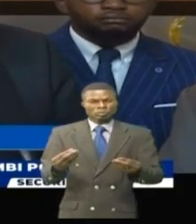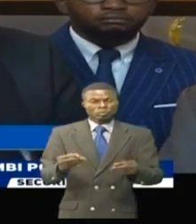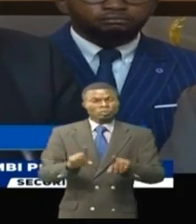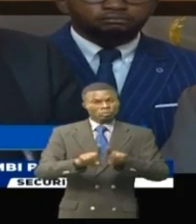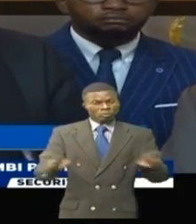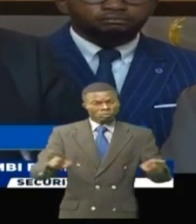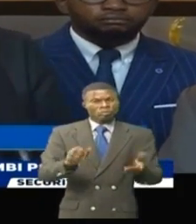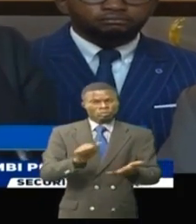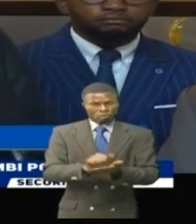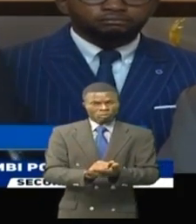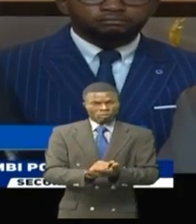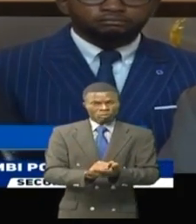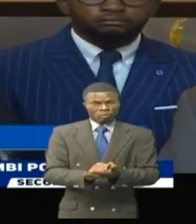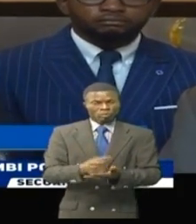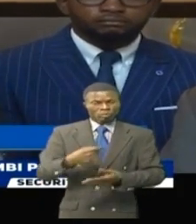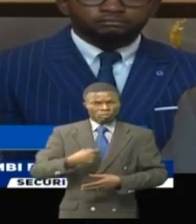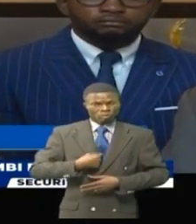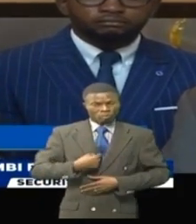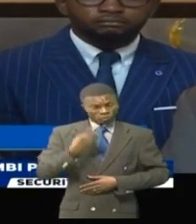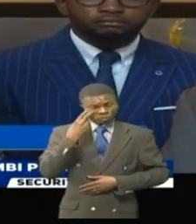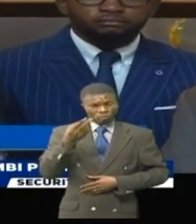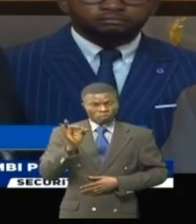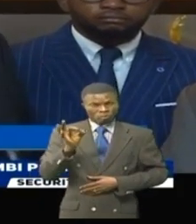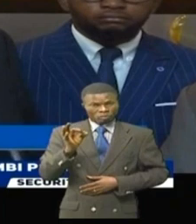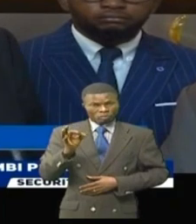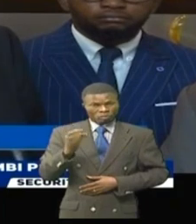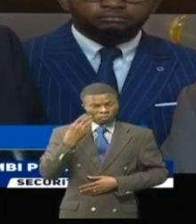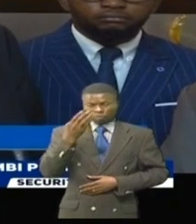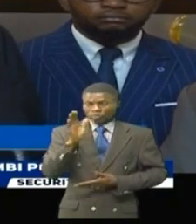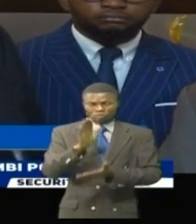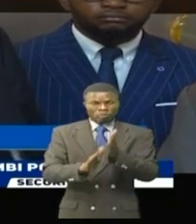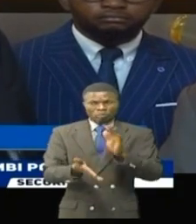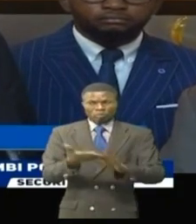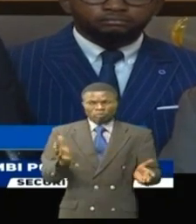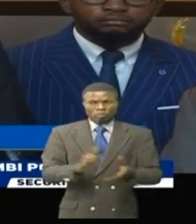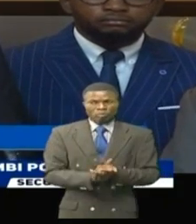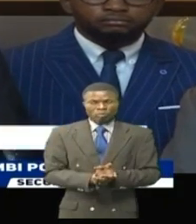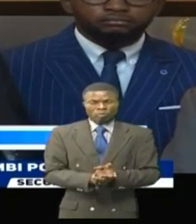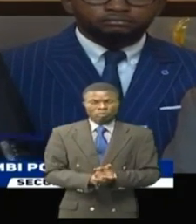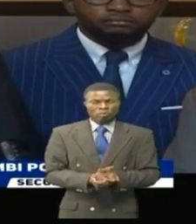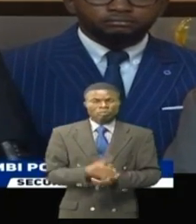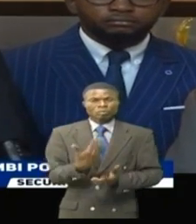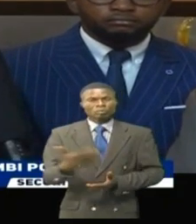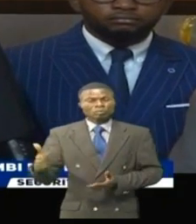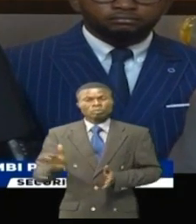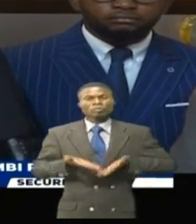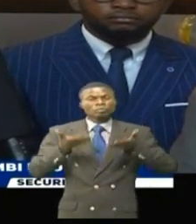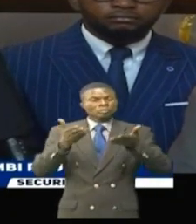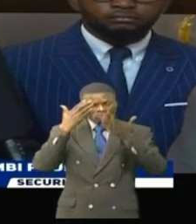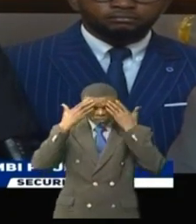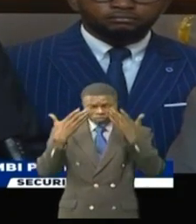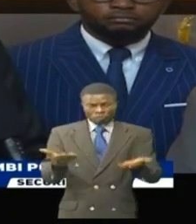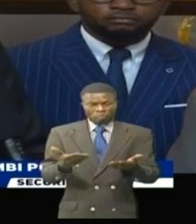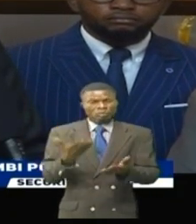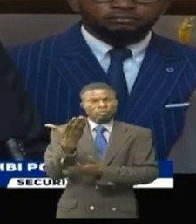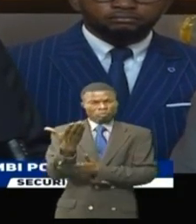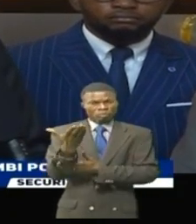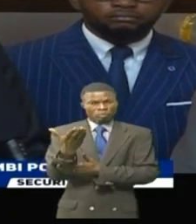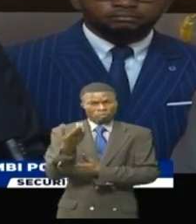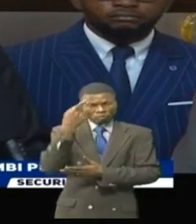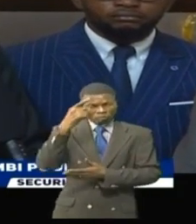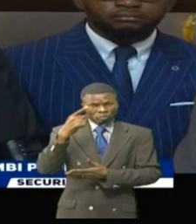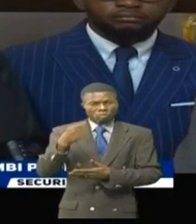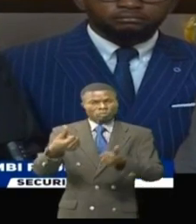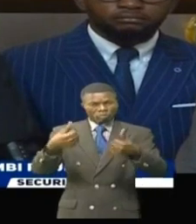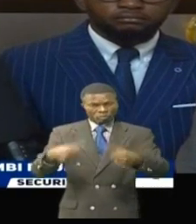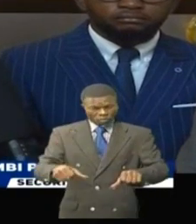siège, je n'ai pas entrevu et je ne vois pas quelles sont les alternatives qui ont été proposées. Je plaide donc pour le maintien